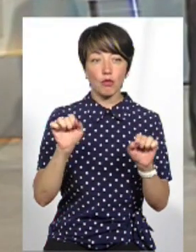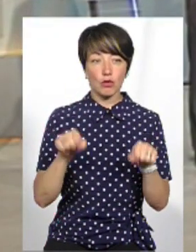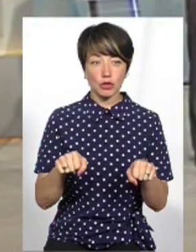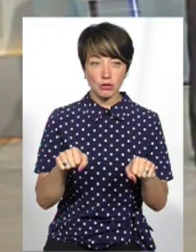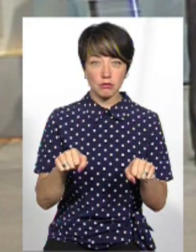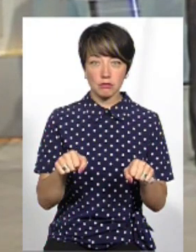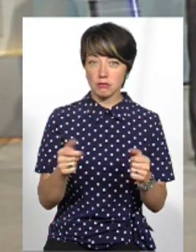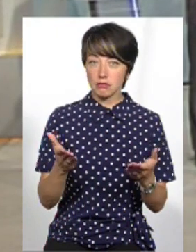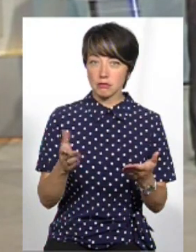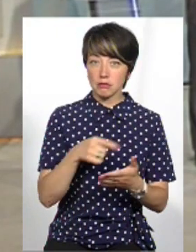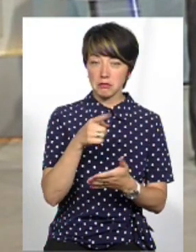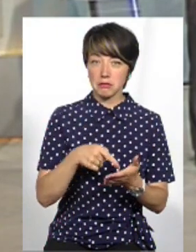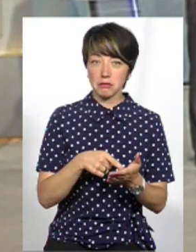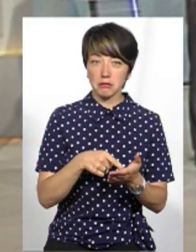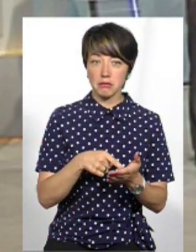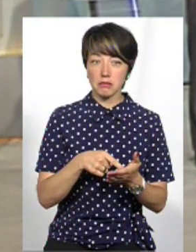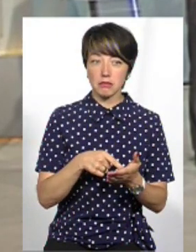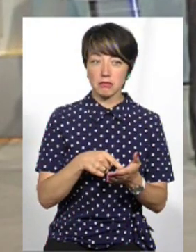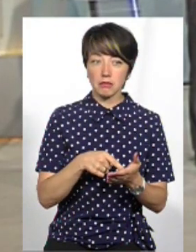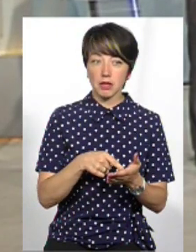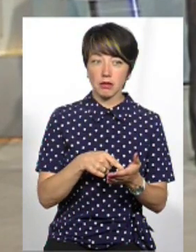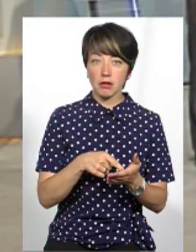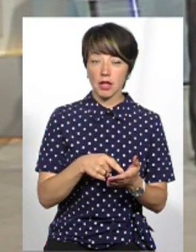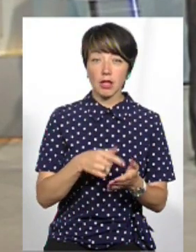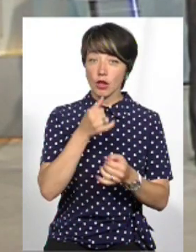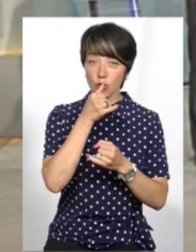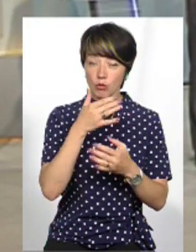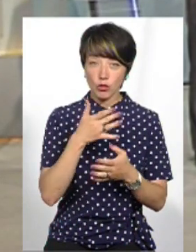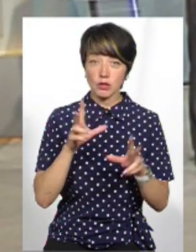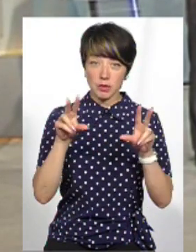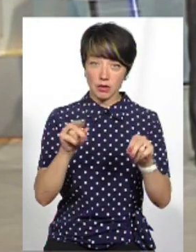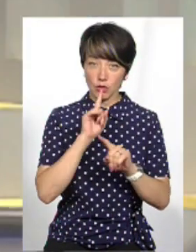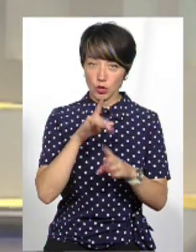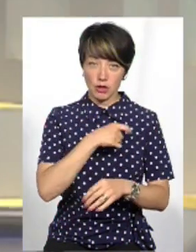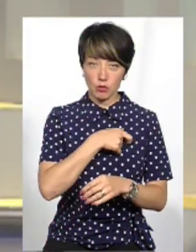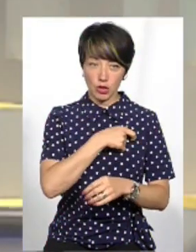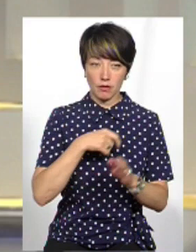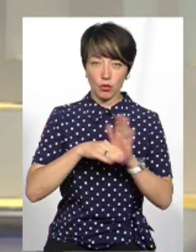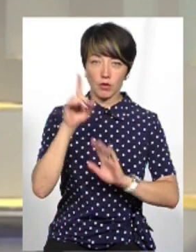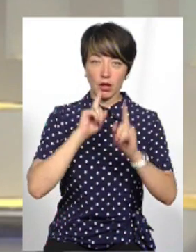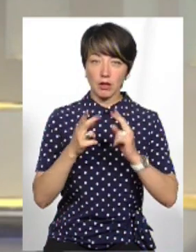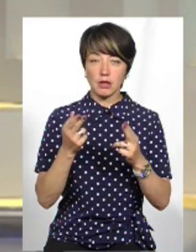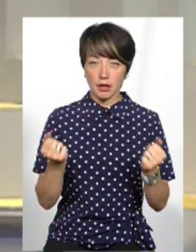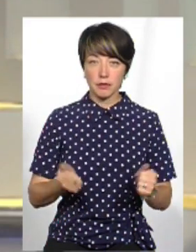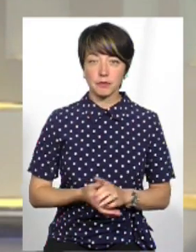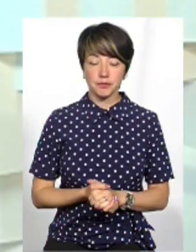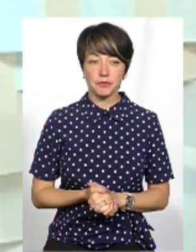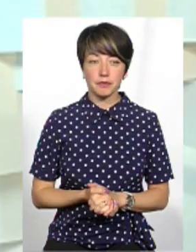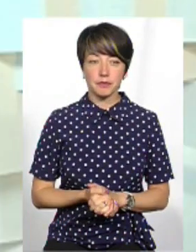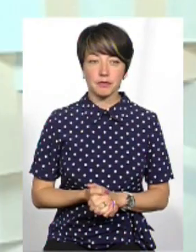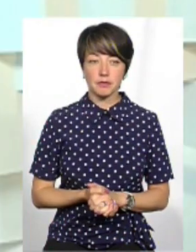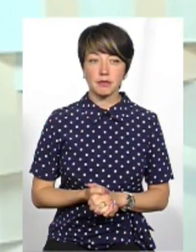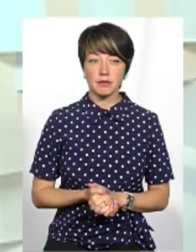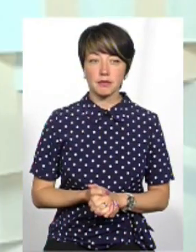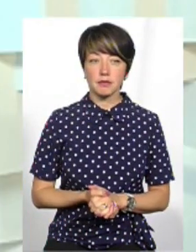може? Може, але тоді... Якщо він не може, якщо він не буде складати присягу, він не буде депутатом Верховної Ради України. Так, якщо не підписує,